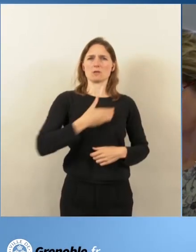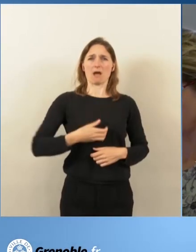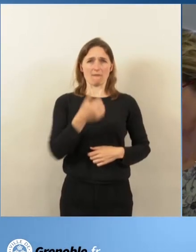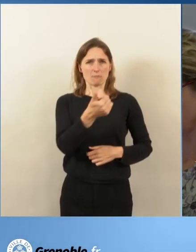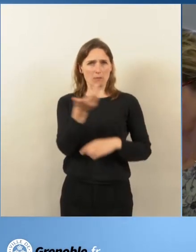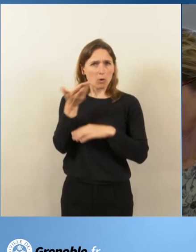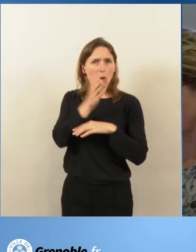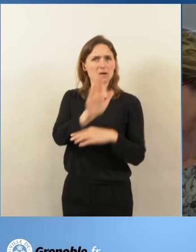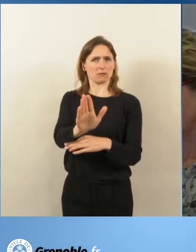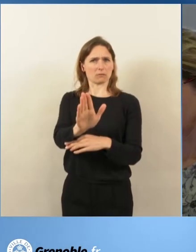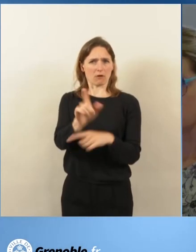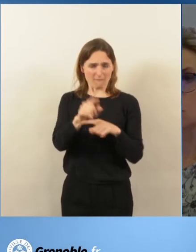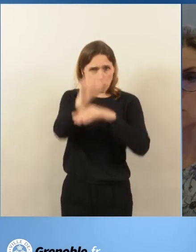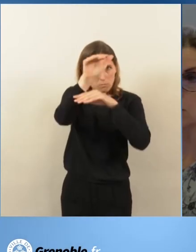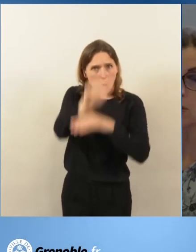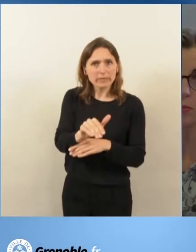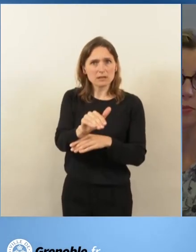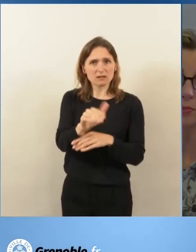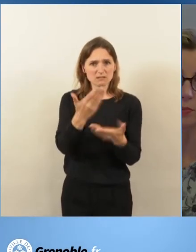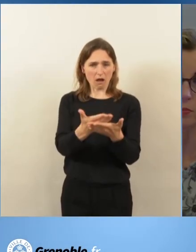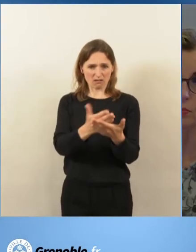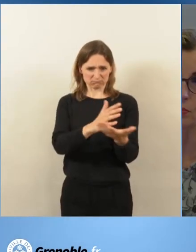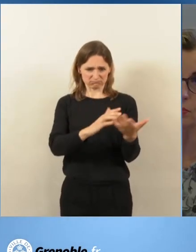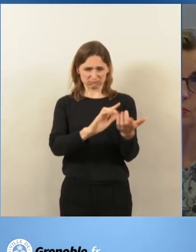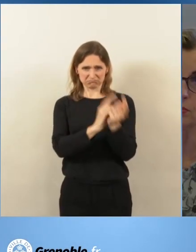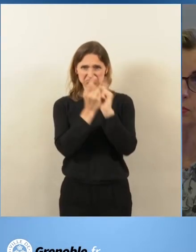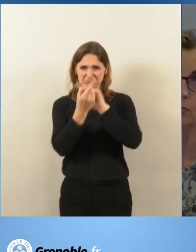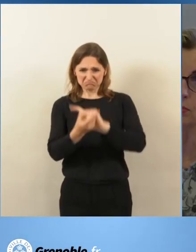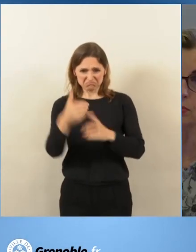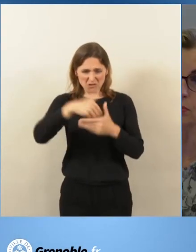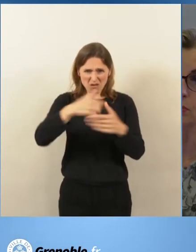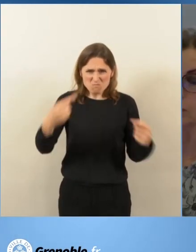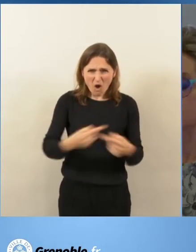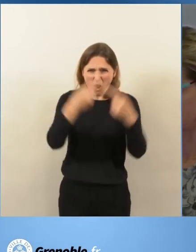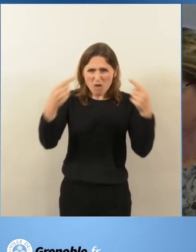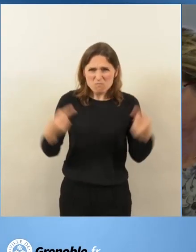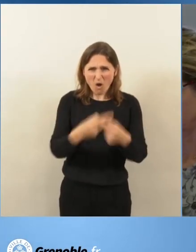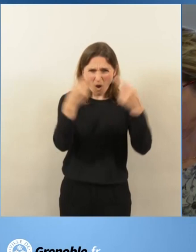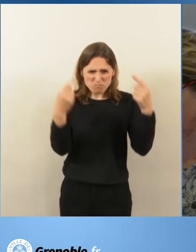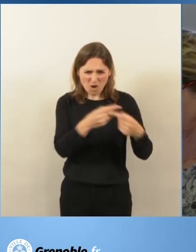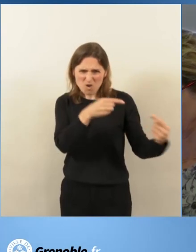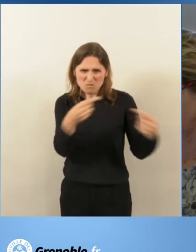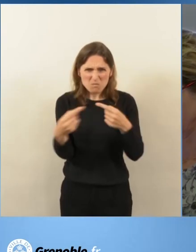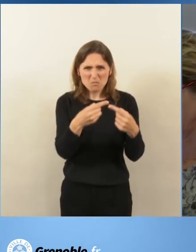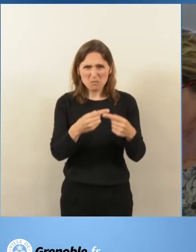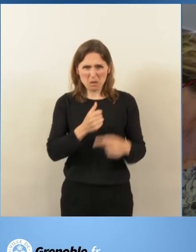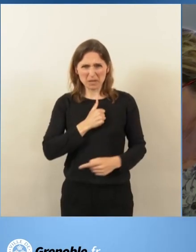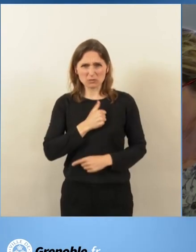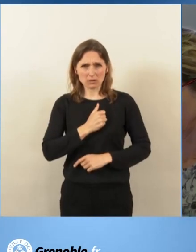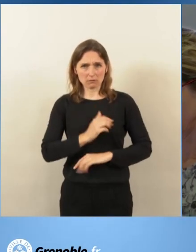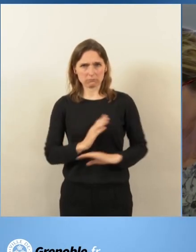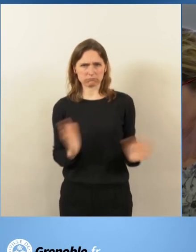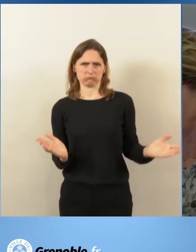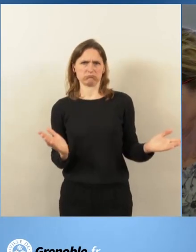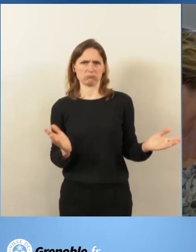représentant et dont vous êtes le garant je dois transformer en champ de clos de règlement de compte personnel non